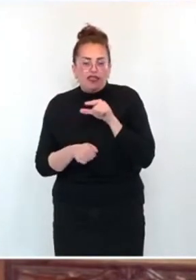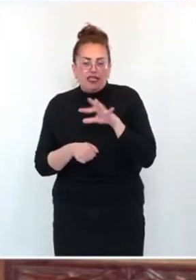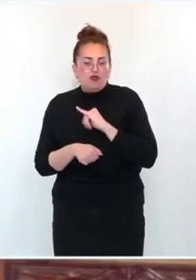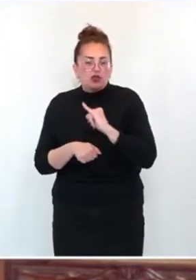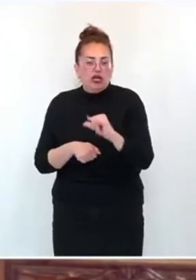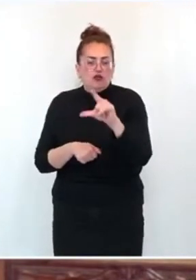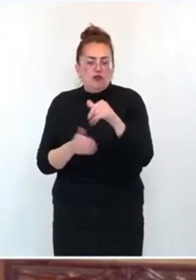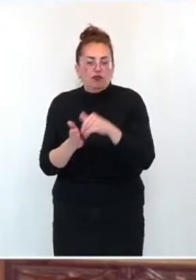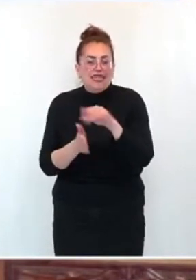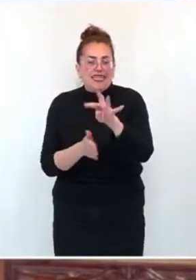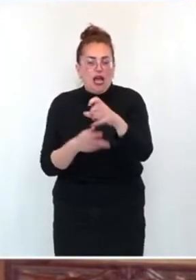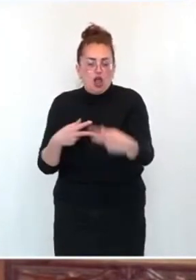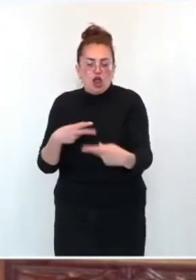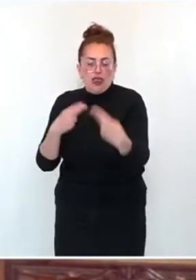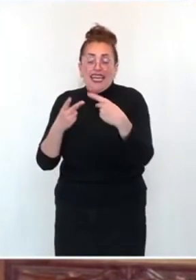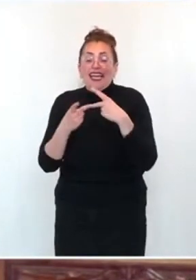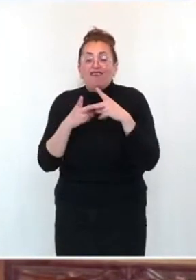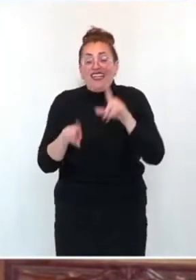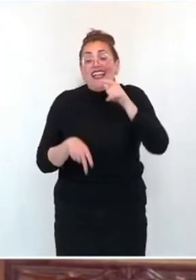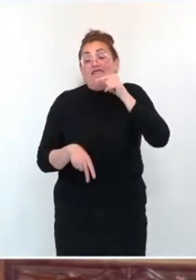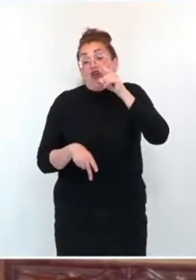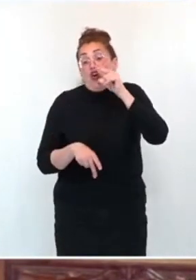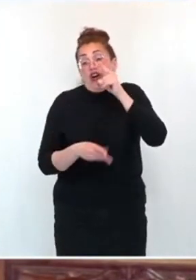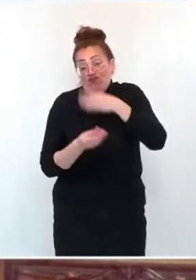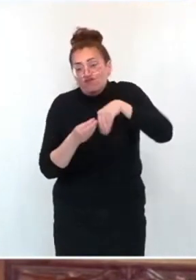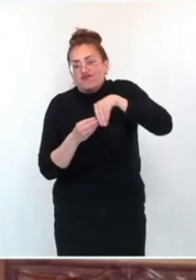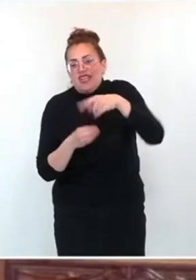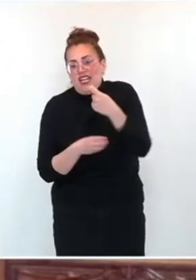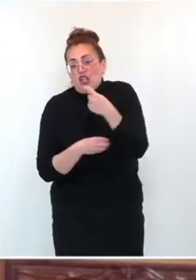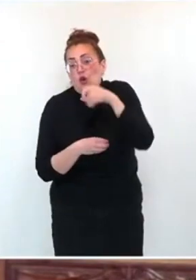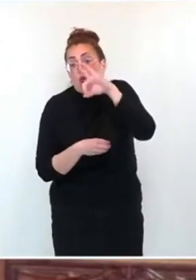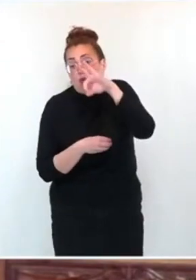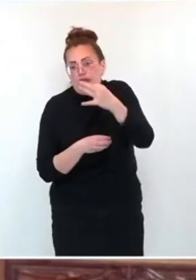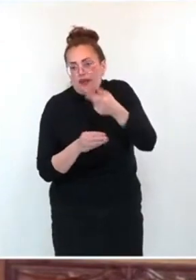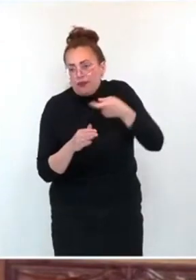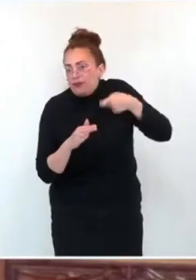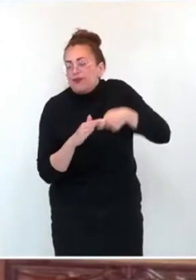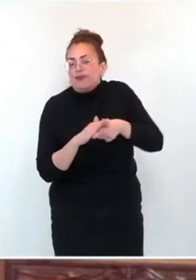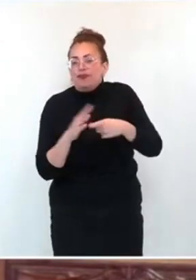participation supplémentaire de la ville pour cette période-là.